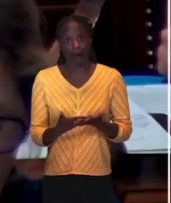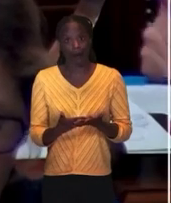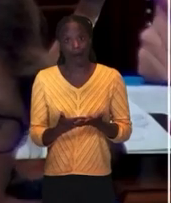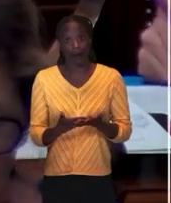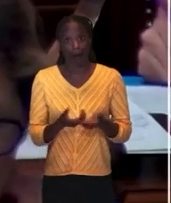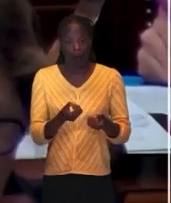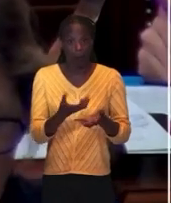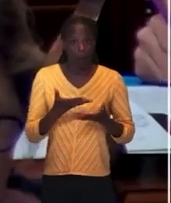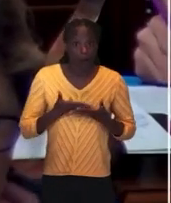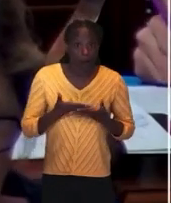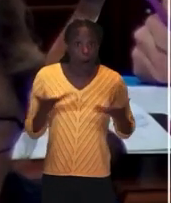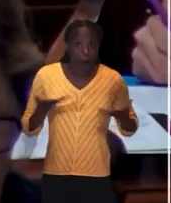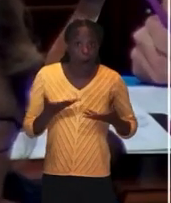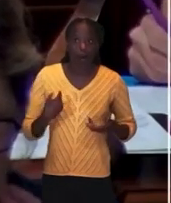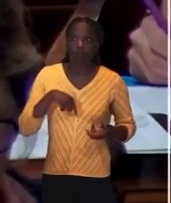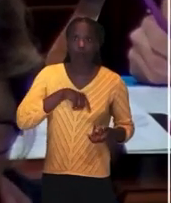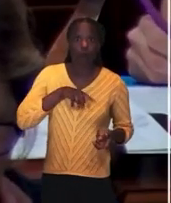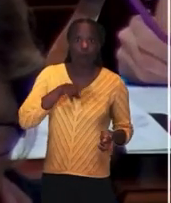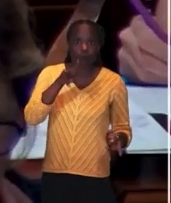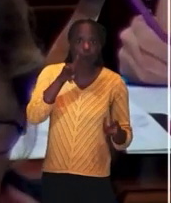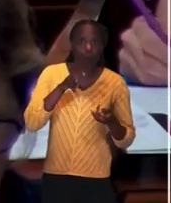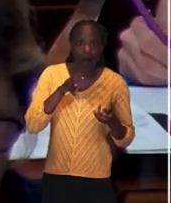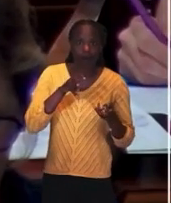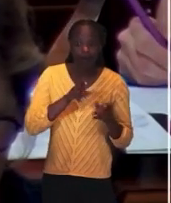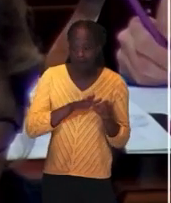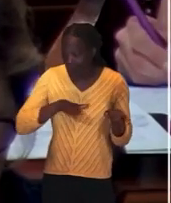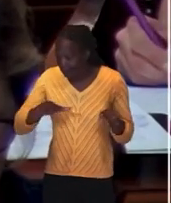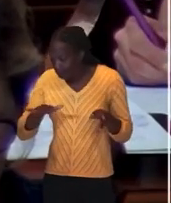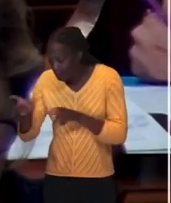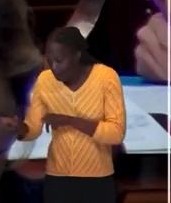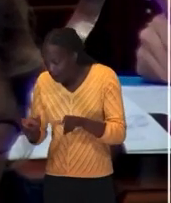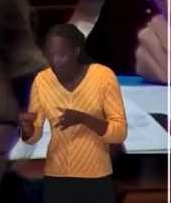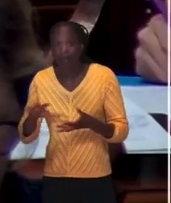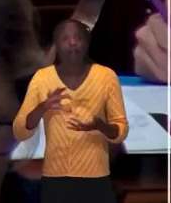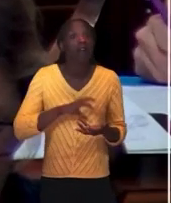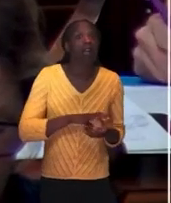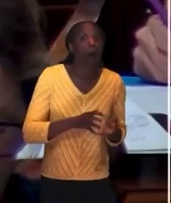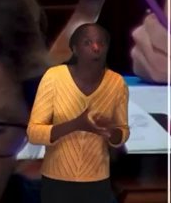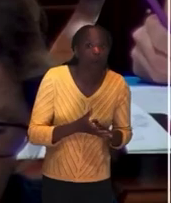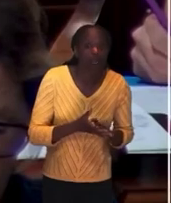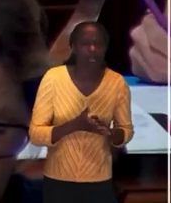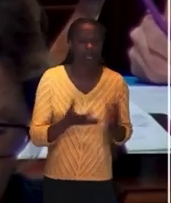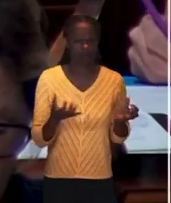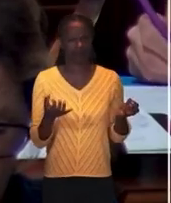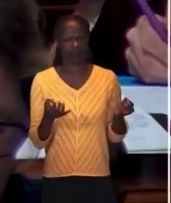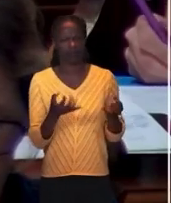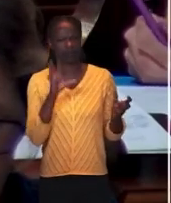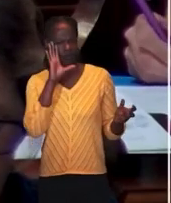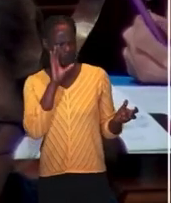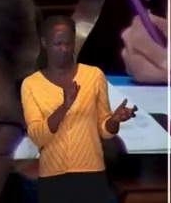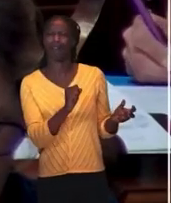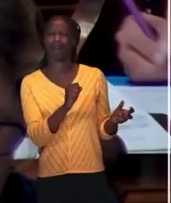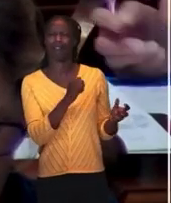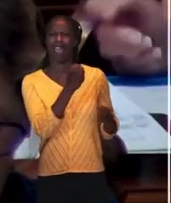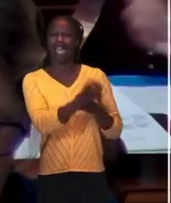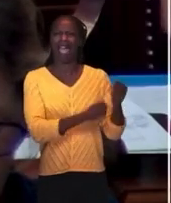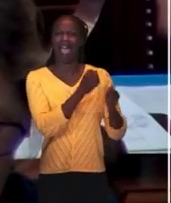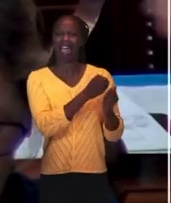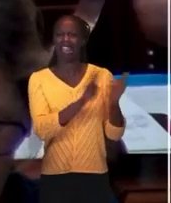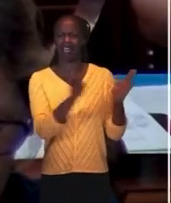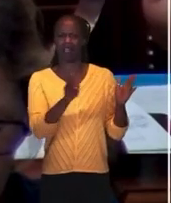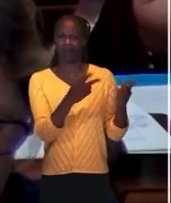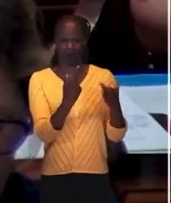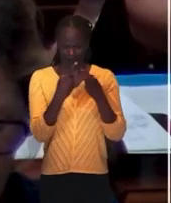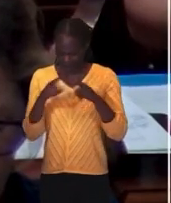de les vérifier, nous les croyons évidemment, mais peut-être on voit bien que parfois il y a des années de référence qui ne sont pas les mêmes, 18, 19, j'ai vu que par exemple sur les